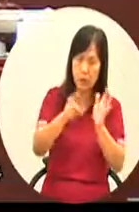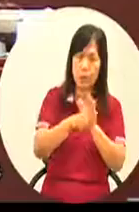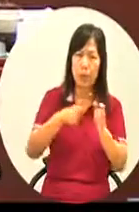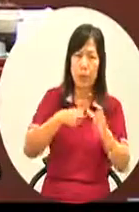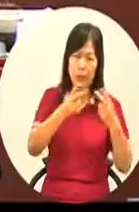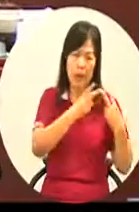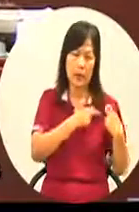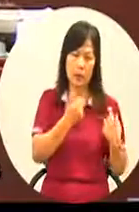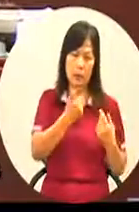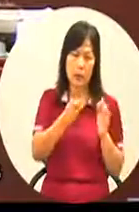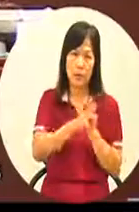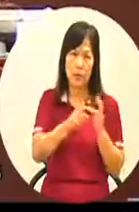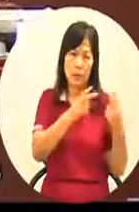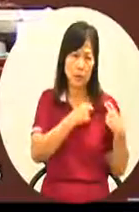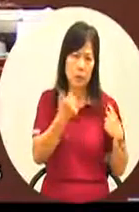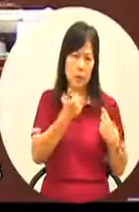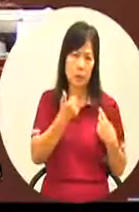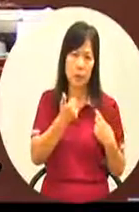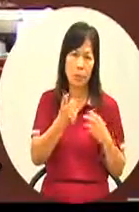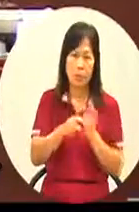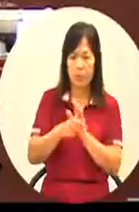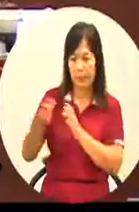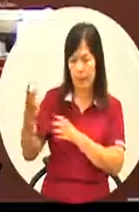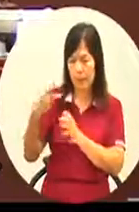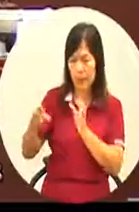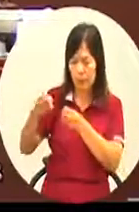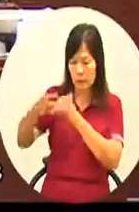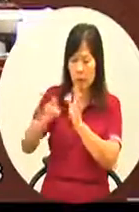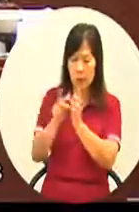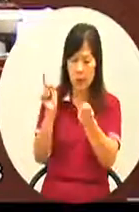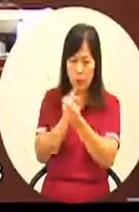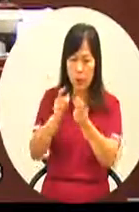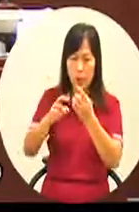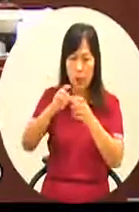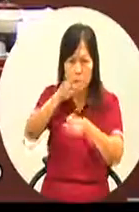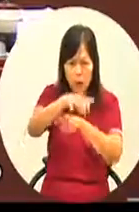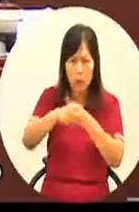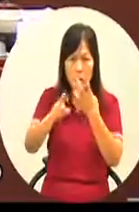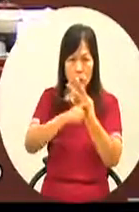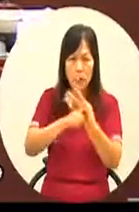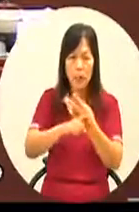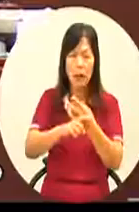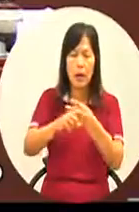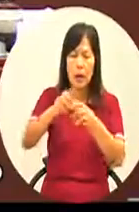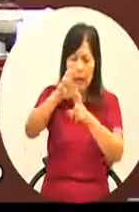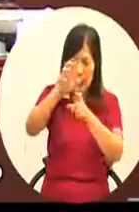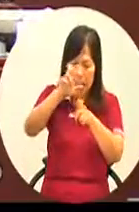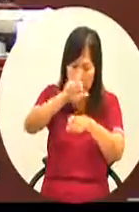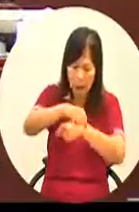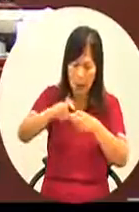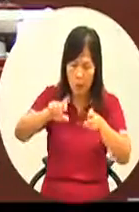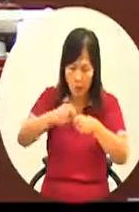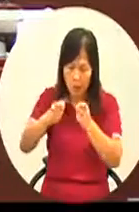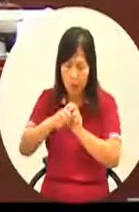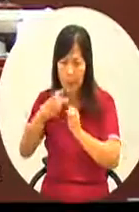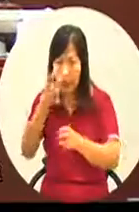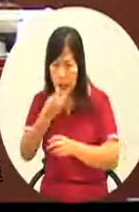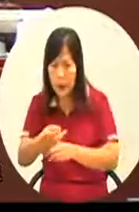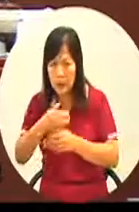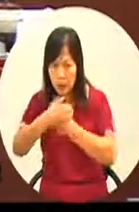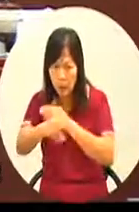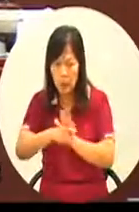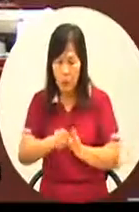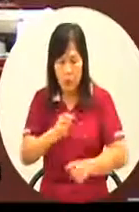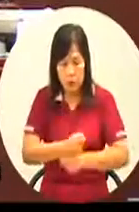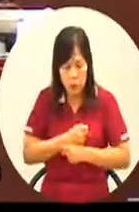蔡局长、蔡副警蔡局长，即提高因对这个农业、这个农损的这个勘查的过程，伊爱注意